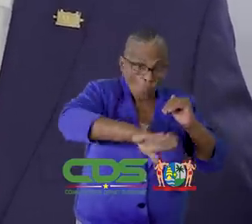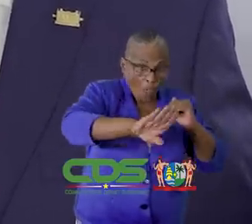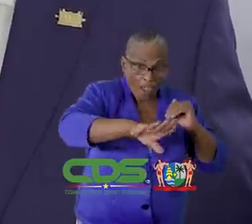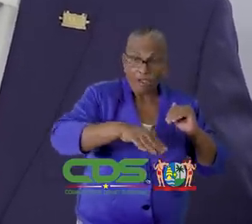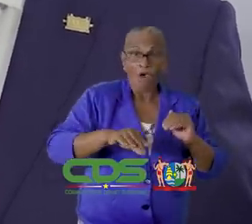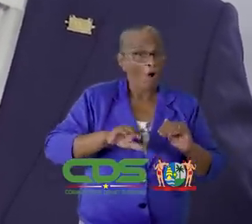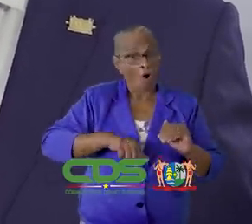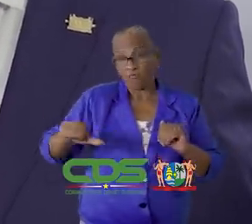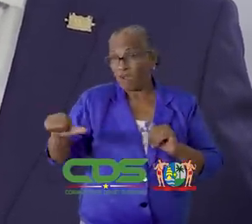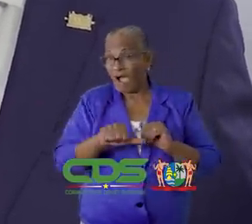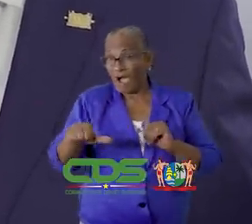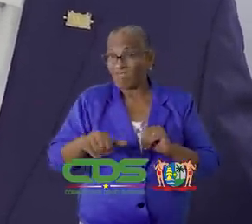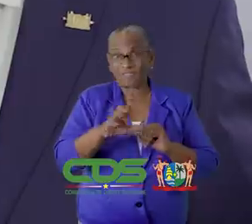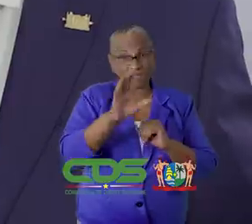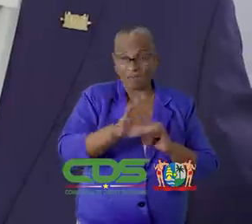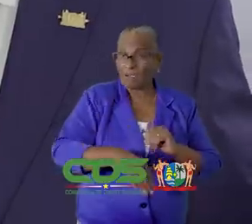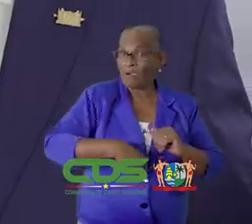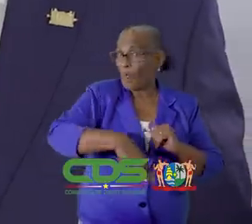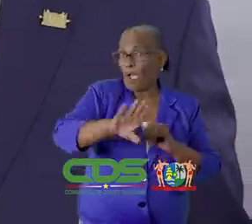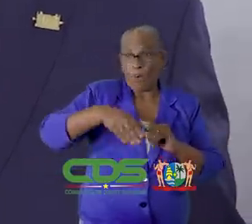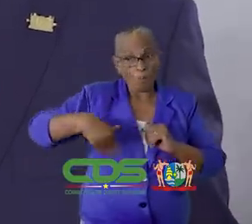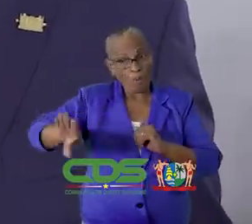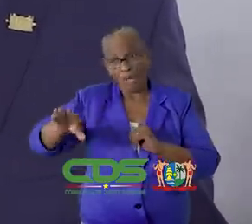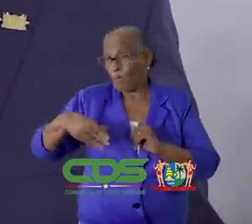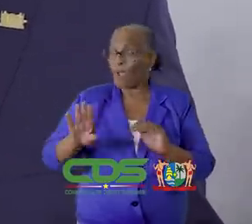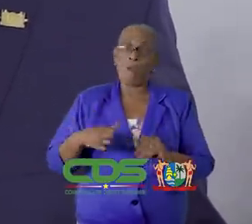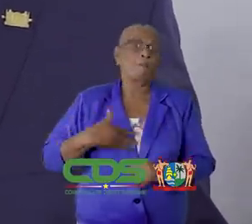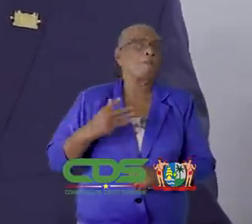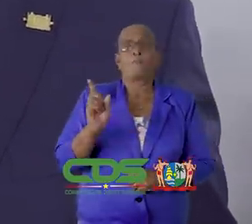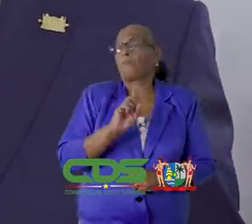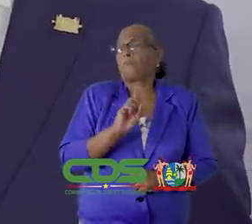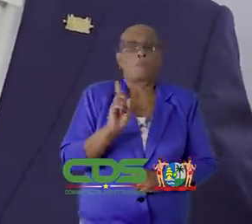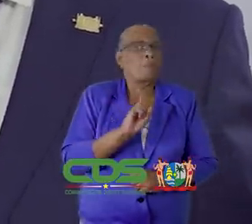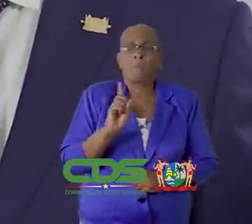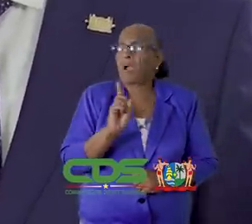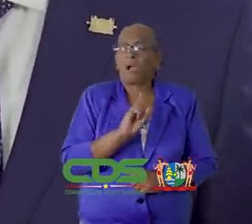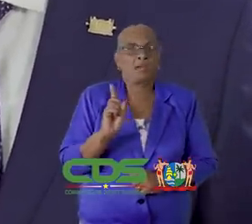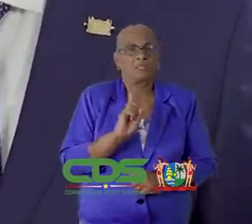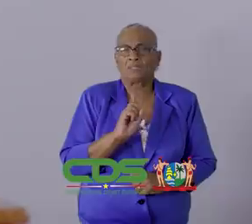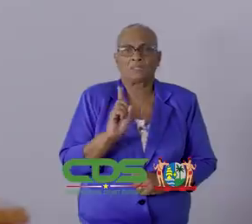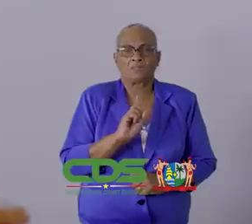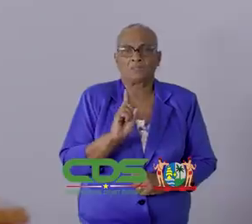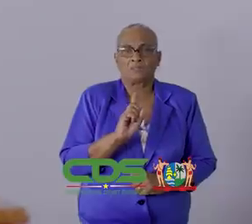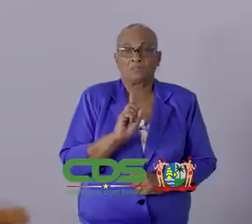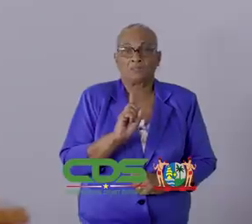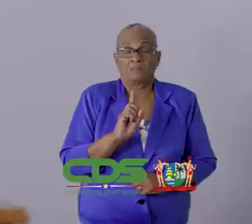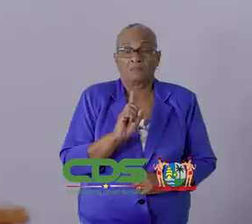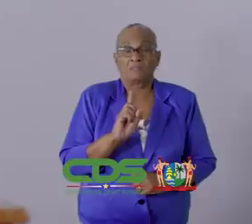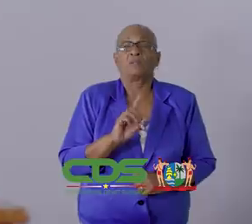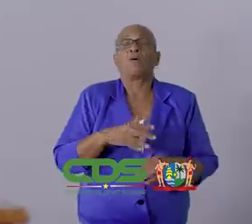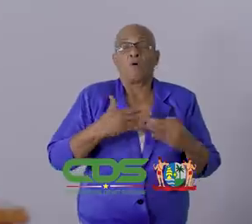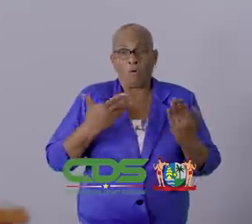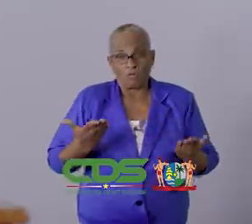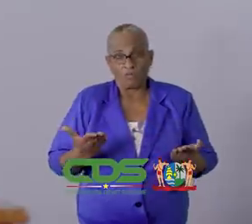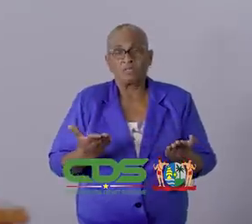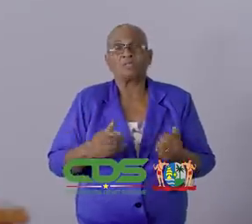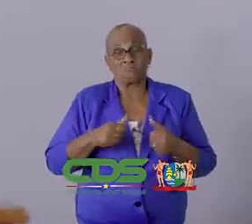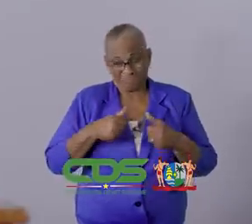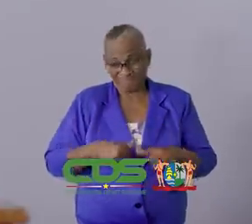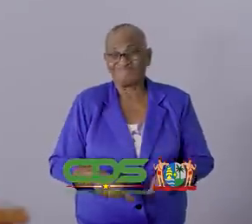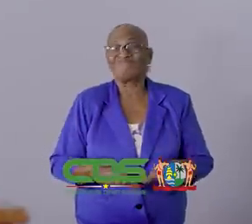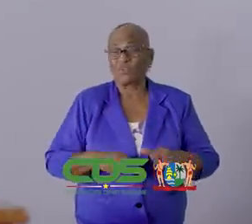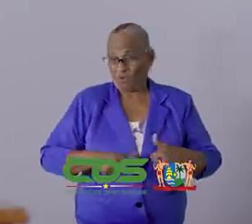woning of verblijfsgelegenheden te begeven en of te bevinden. Voornoemde maatregelen